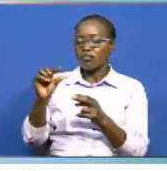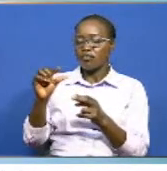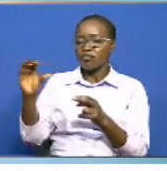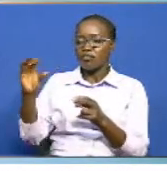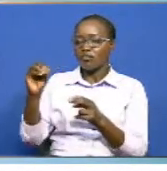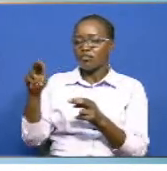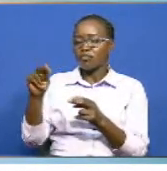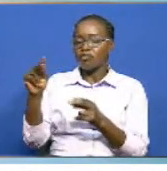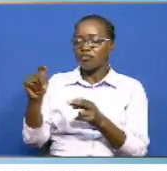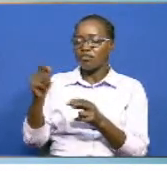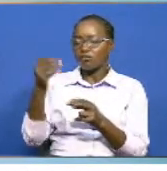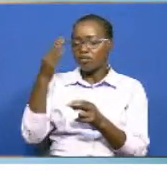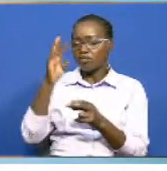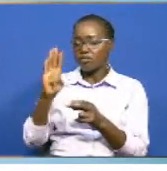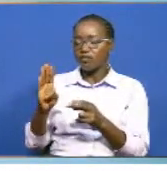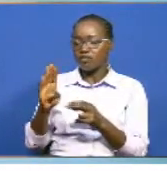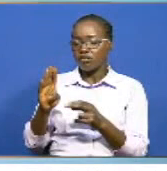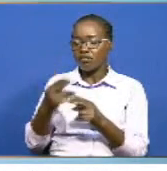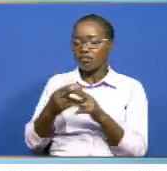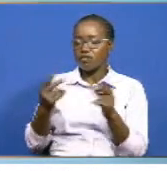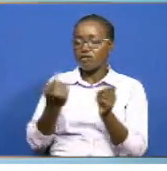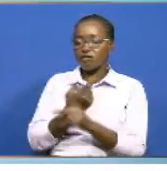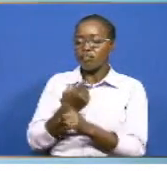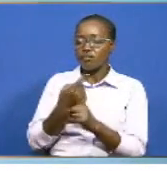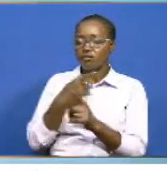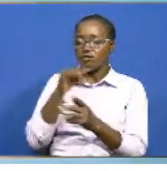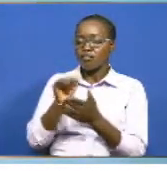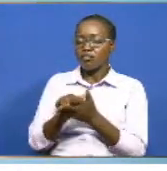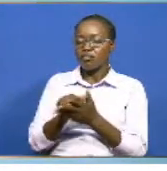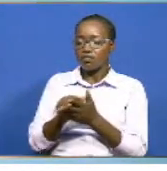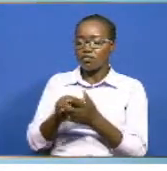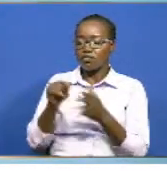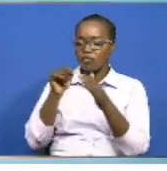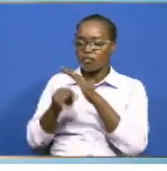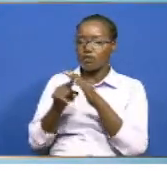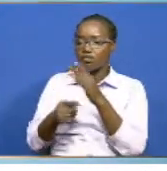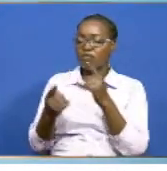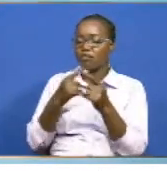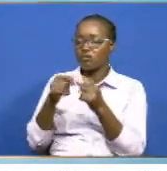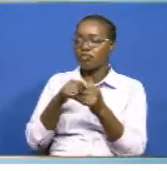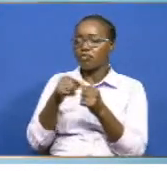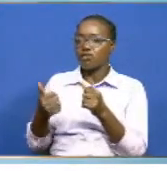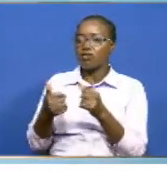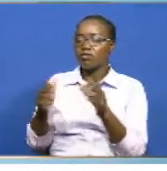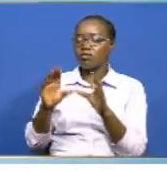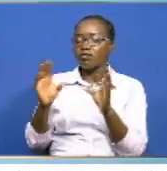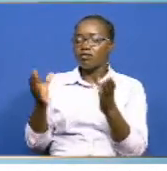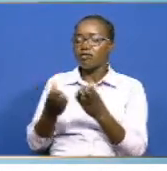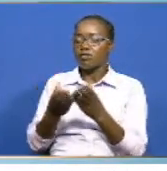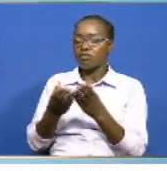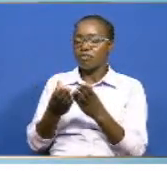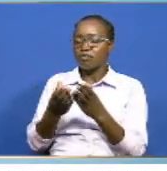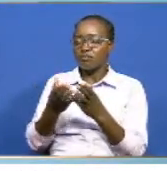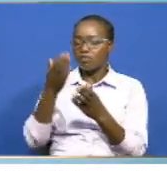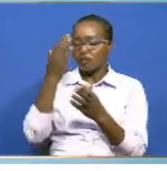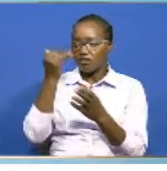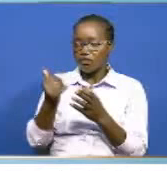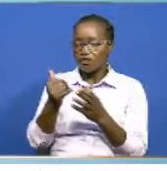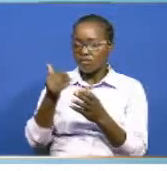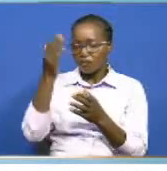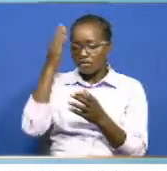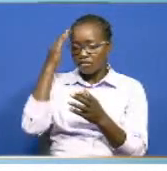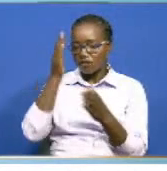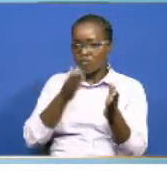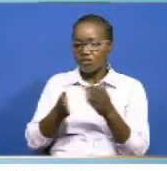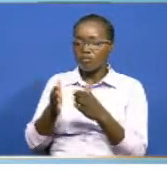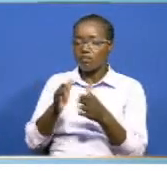anajiita jina yenye sio yake. Uh-huh. Ili aweze kupata access ya kuongea na watu wengine katika dunia mzima, sababu unajua mitandao ya kijamii inakupea